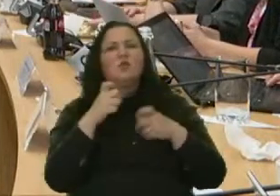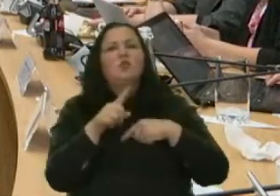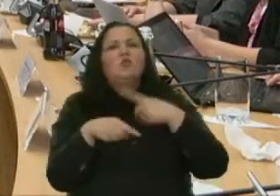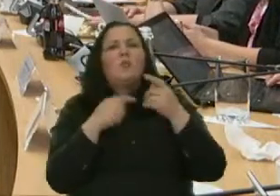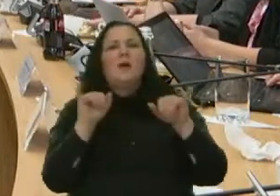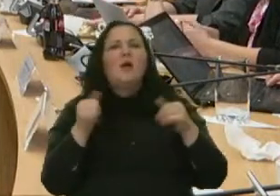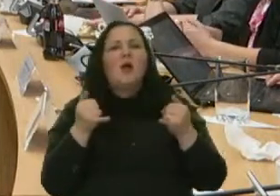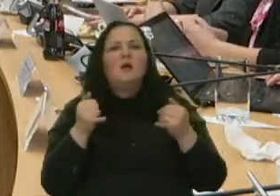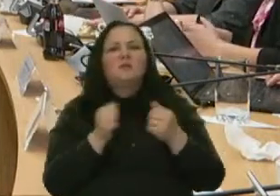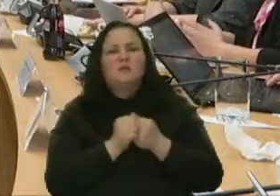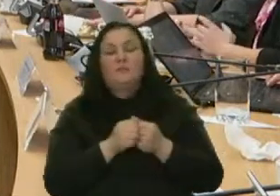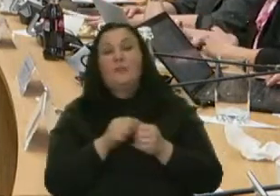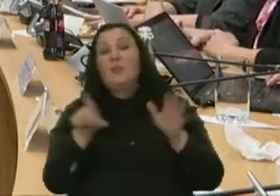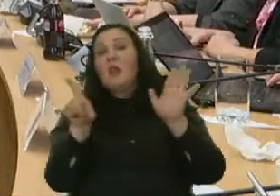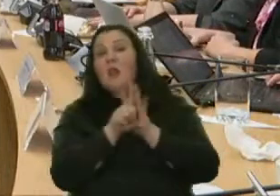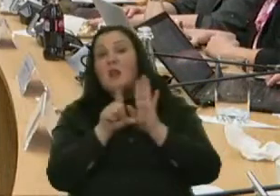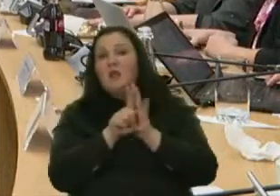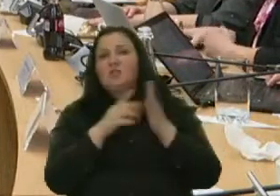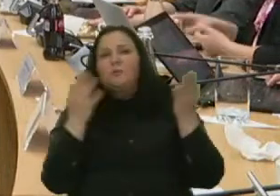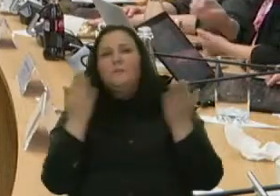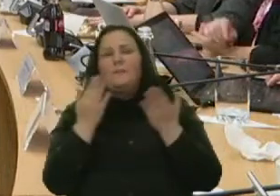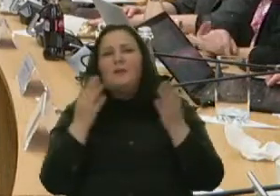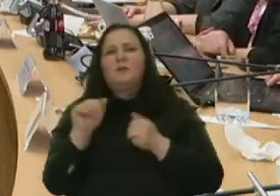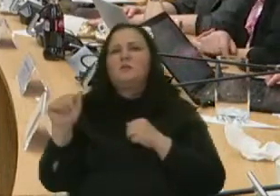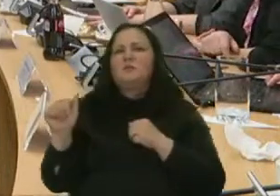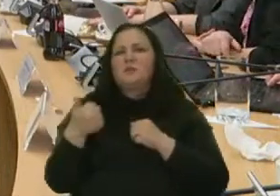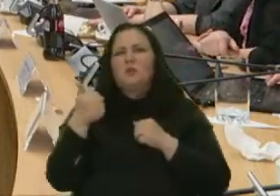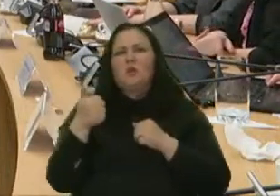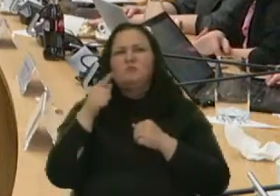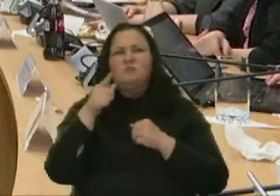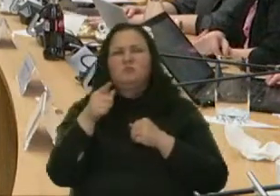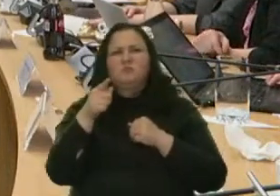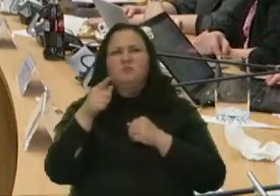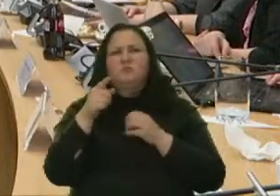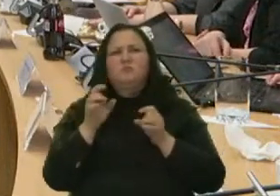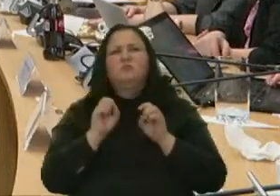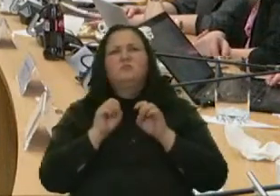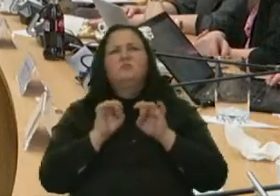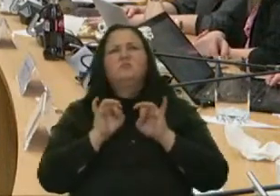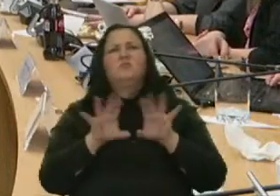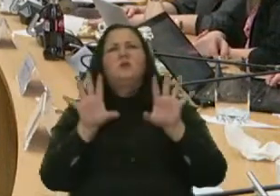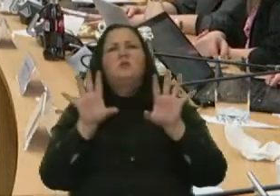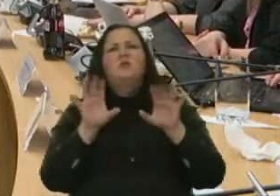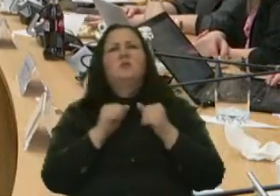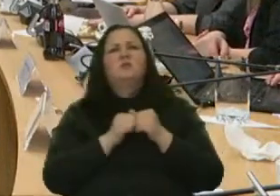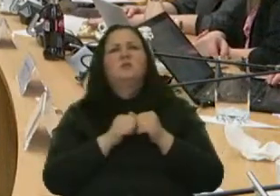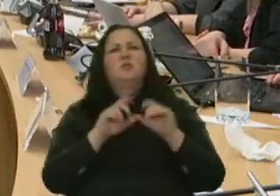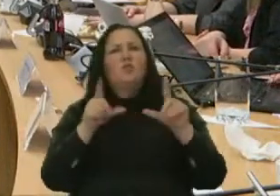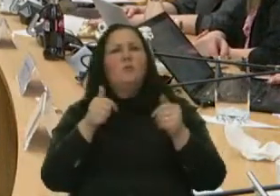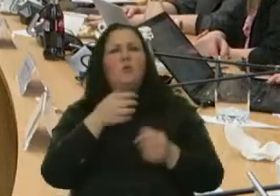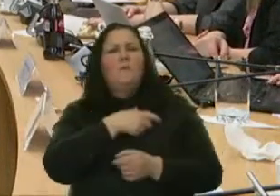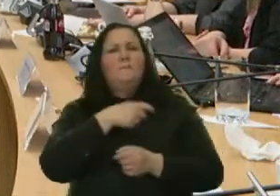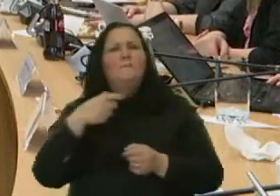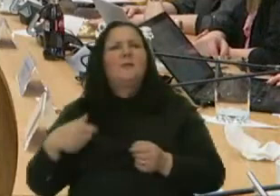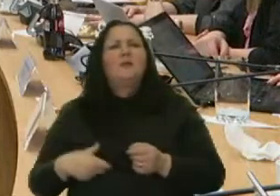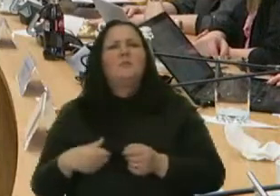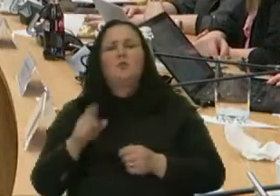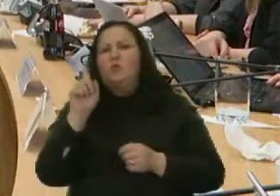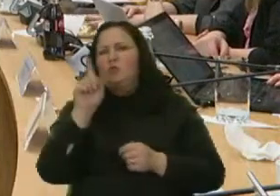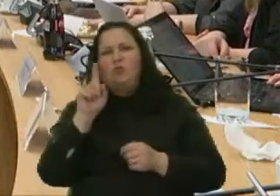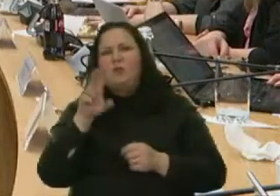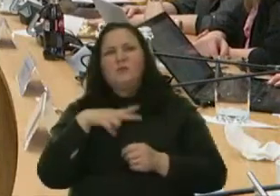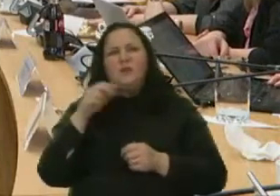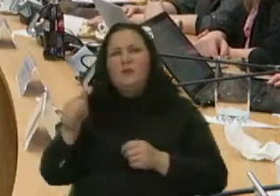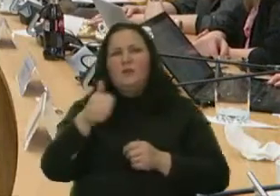caz lege pe care din nou o sfidați Domnule primar nu este